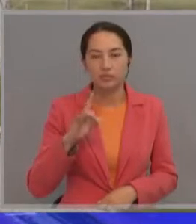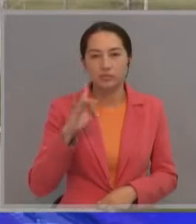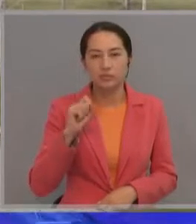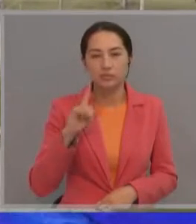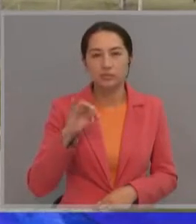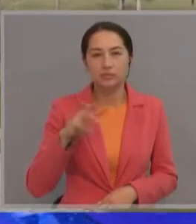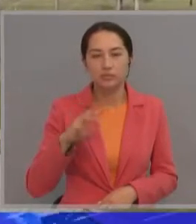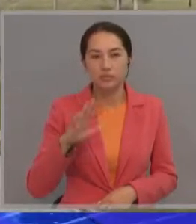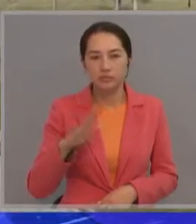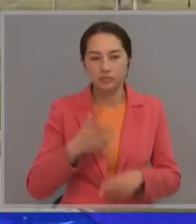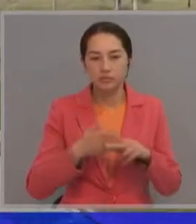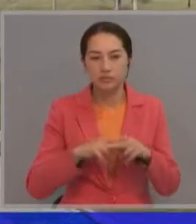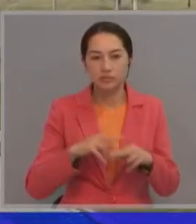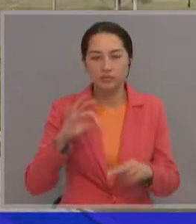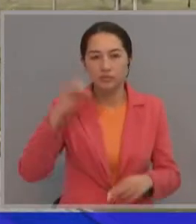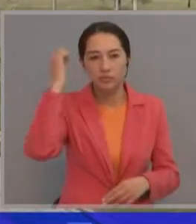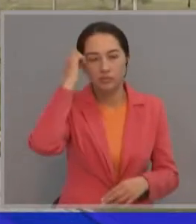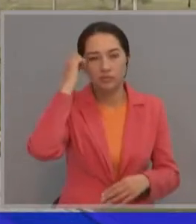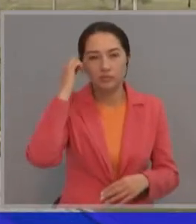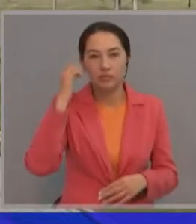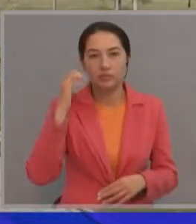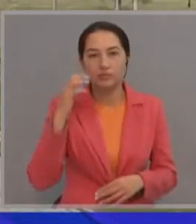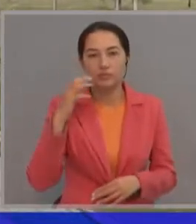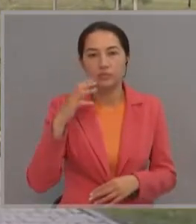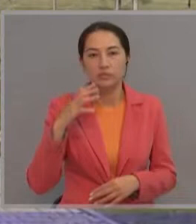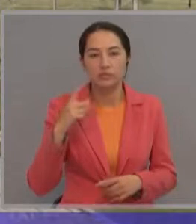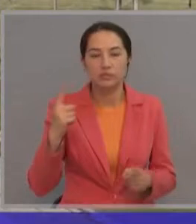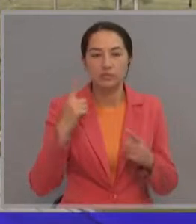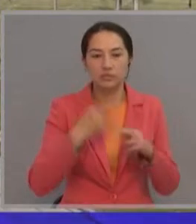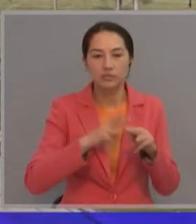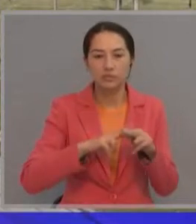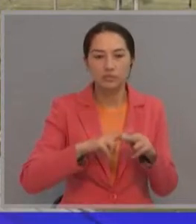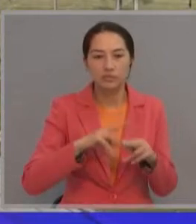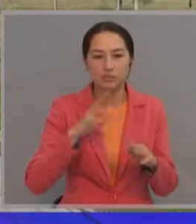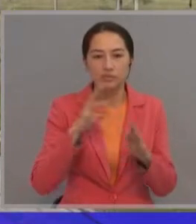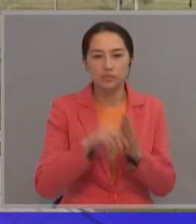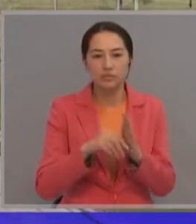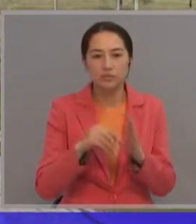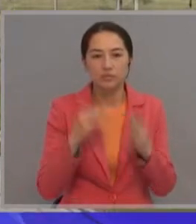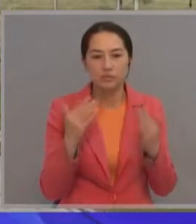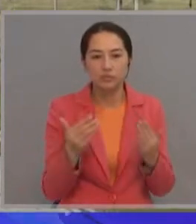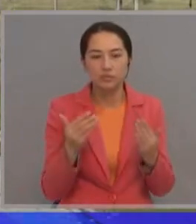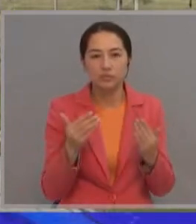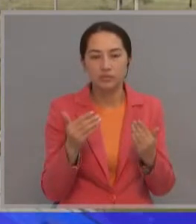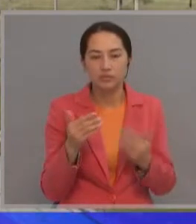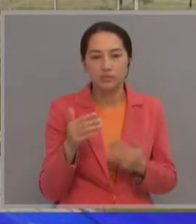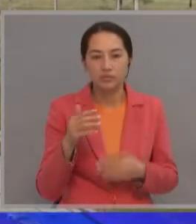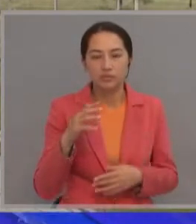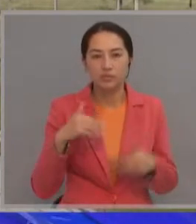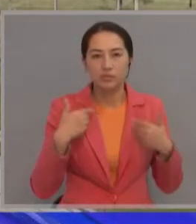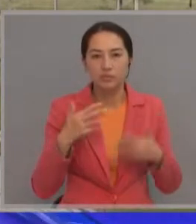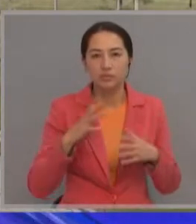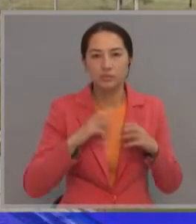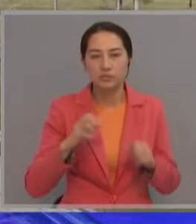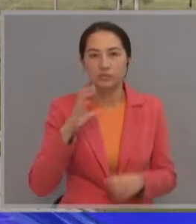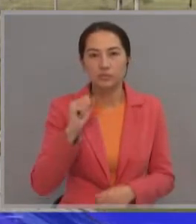Тоғанбаевтың жағы ескерткішінің алдында үлкен шара. Бұл шаралар бұнау Кеңес одағының батыры